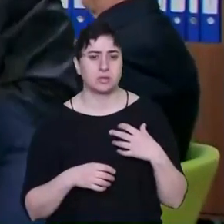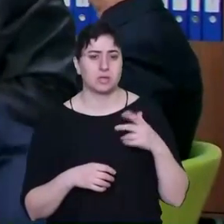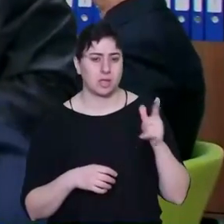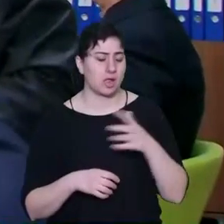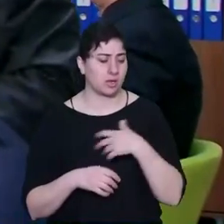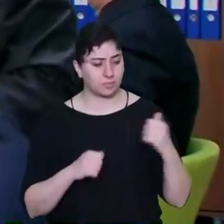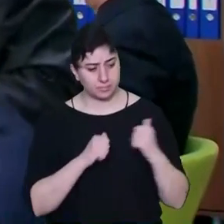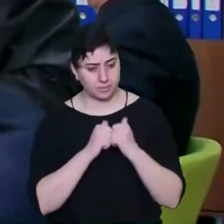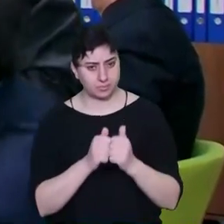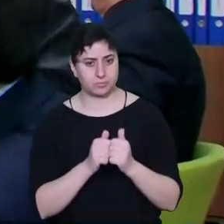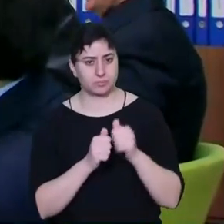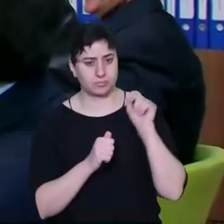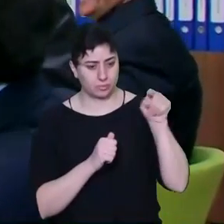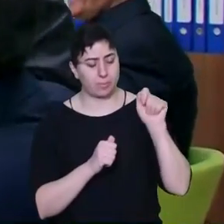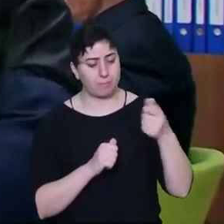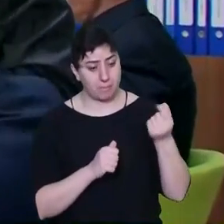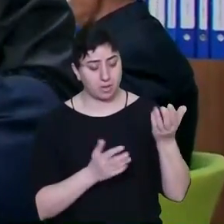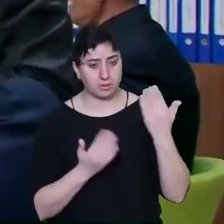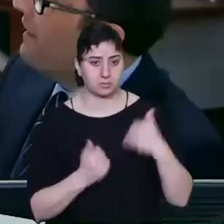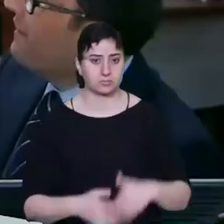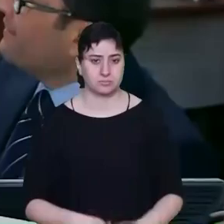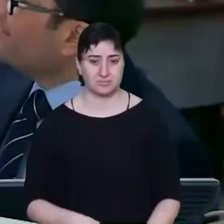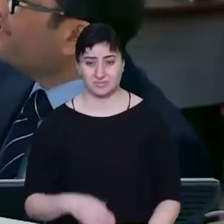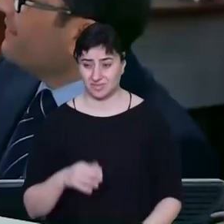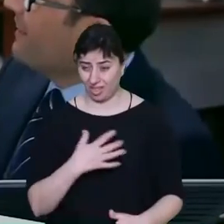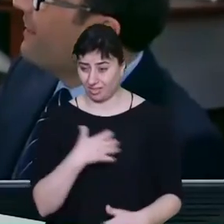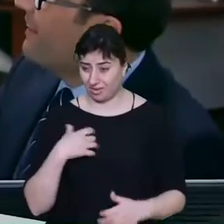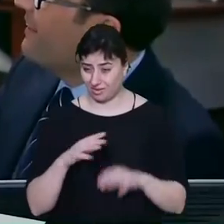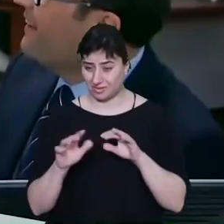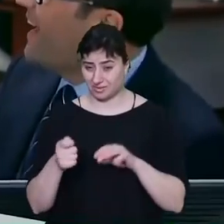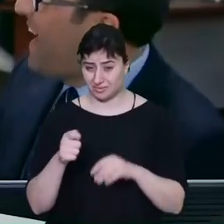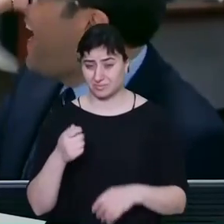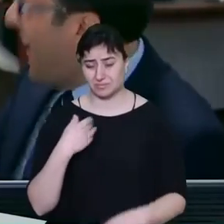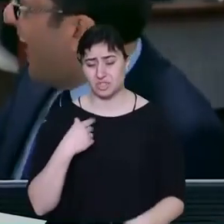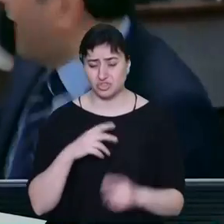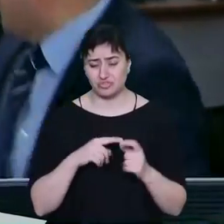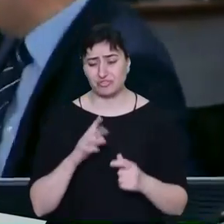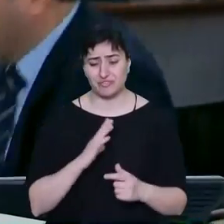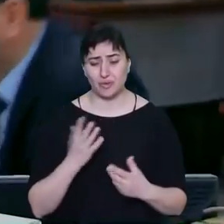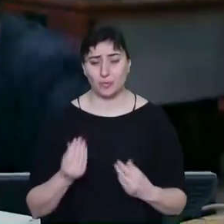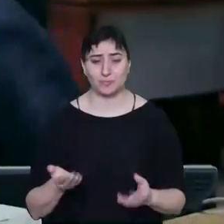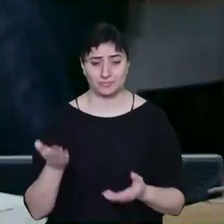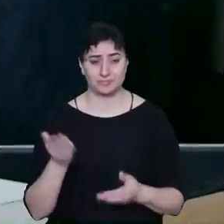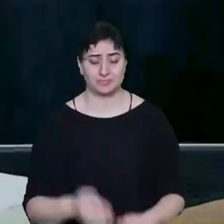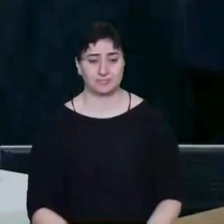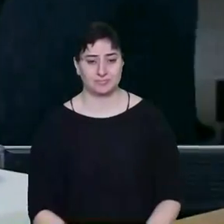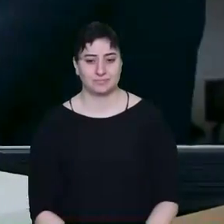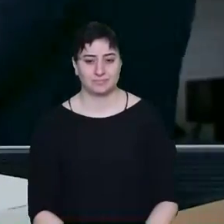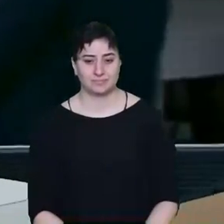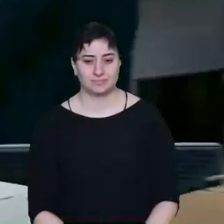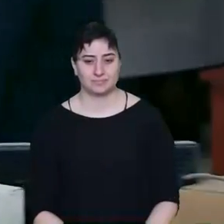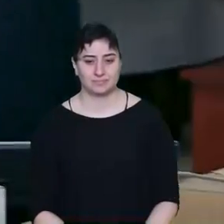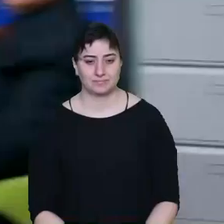Seninle ana kasaya gideceğiz ve oradaki paraların hepsini almamız gerekiyor. Ana kasa. Evet. Şifresi var bende. Kasa mı kasa?